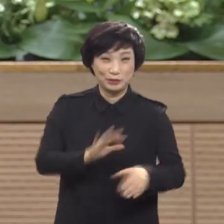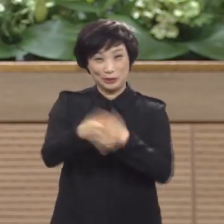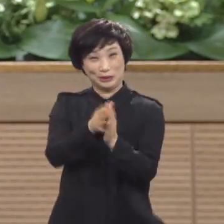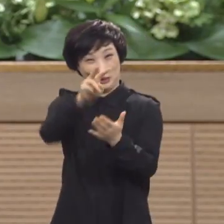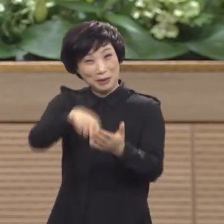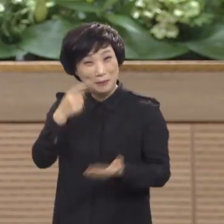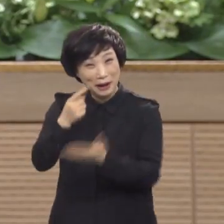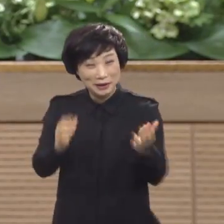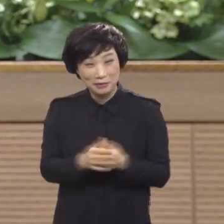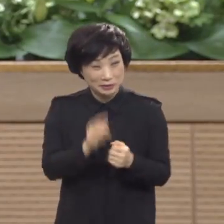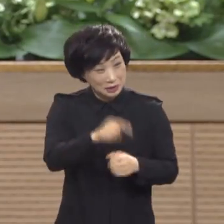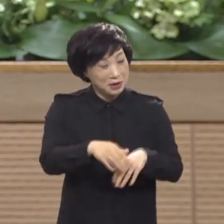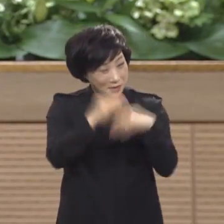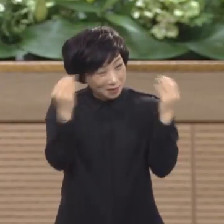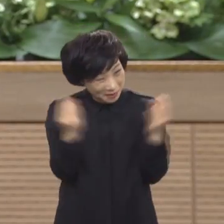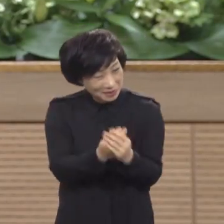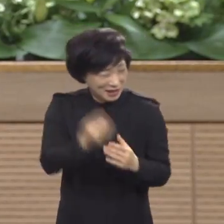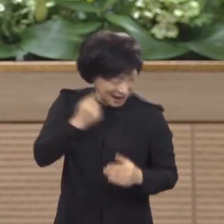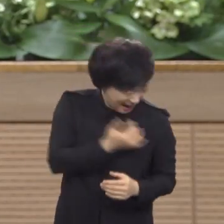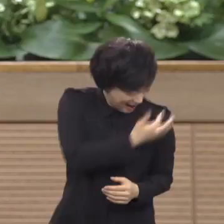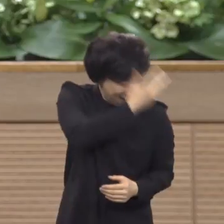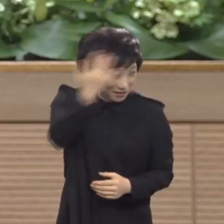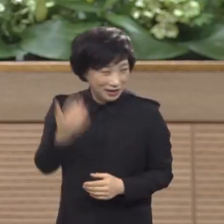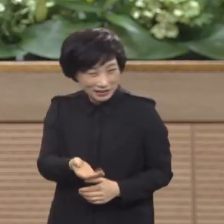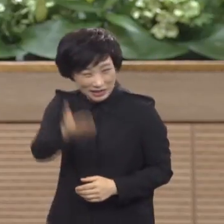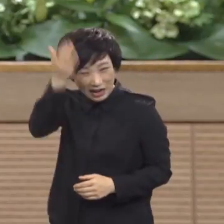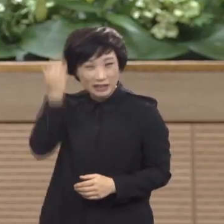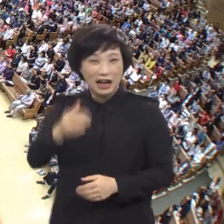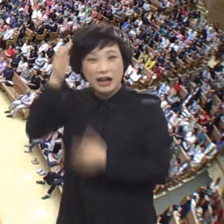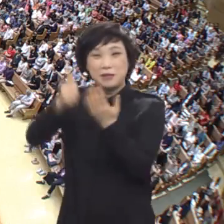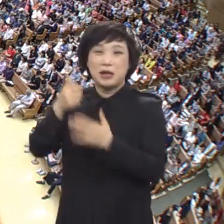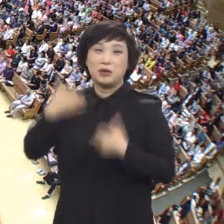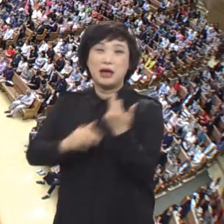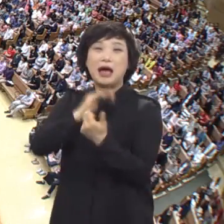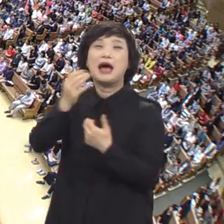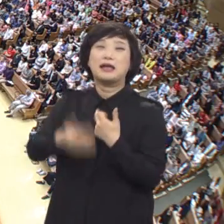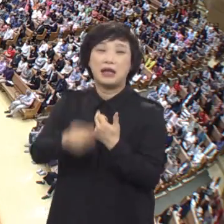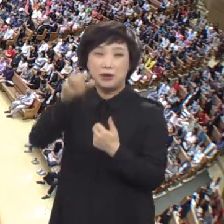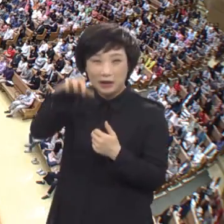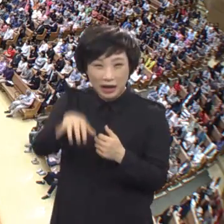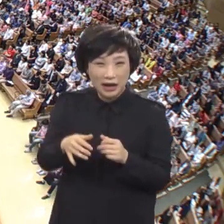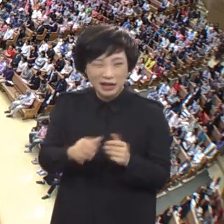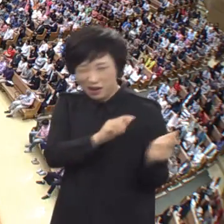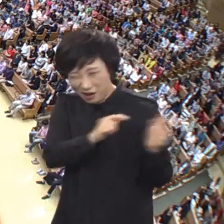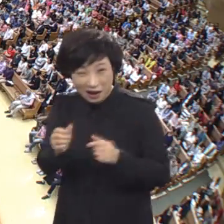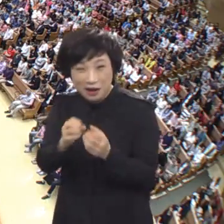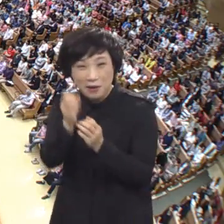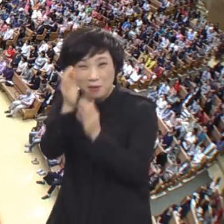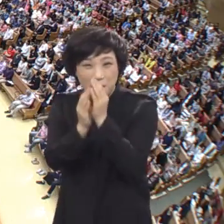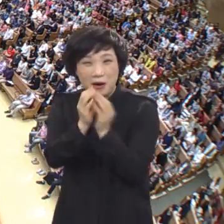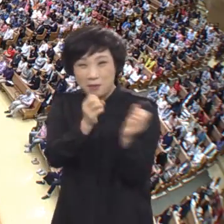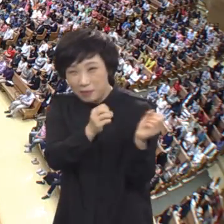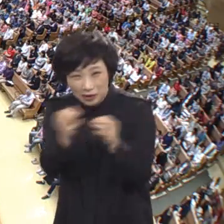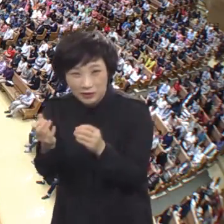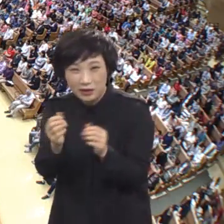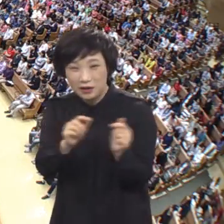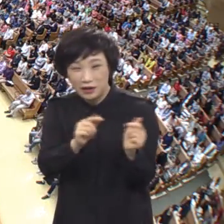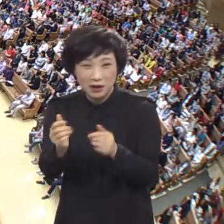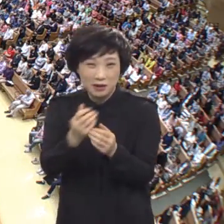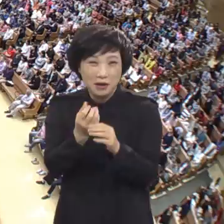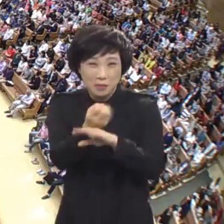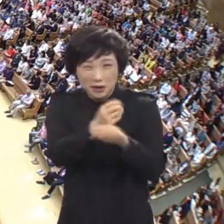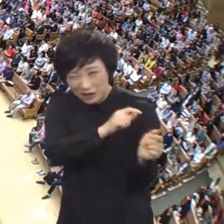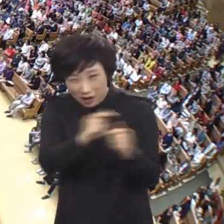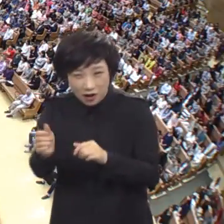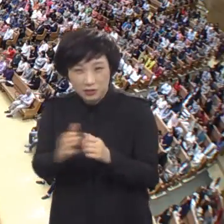읽어볼래? 너는 온전히 아름다웠도다. 내가 옛적에 하나님의 동산 에덴에 있어서 각종 보석 곧 홍보석과